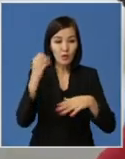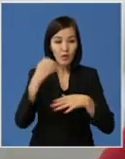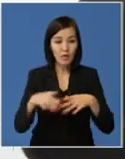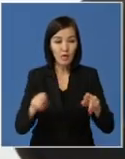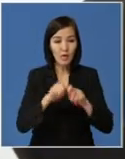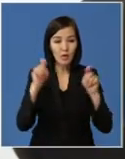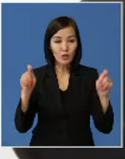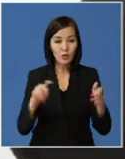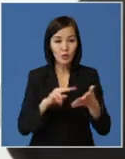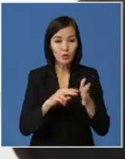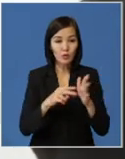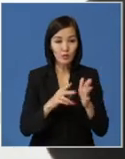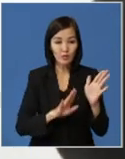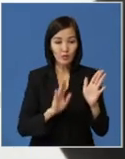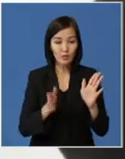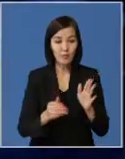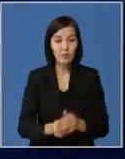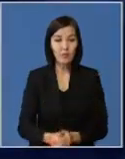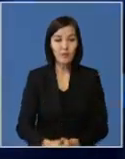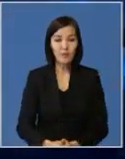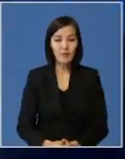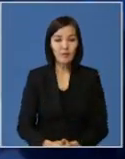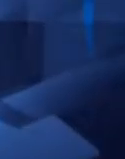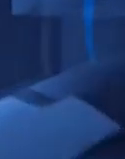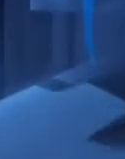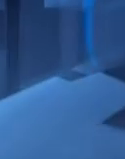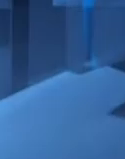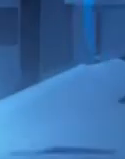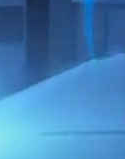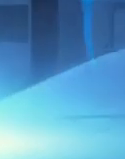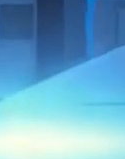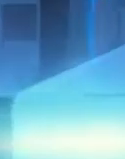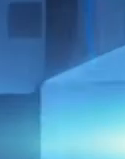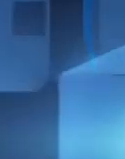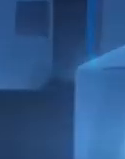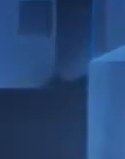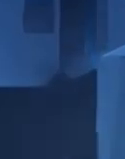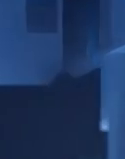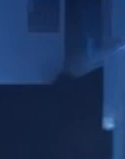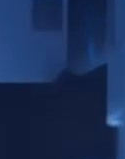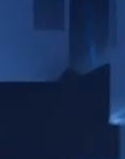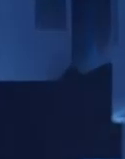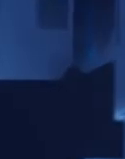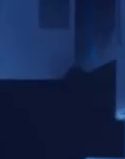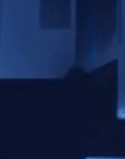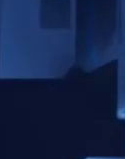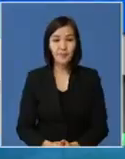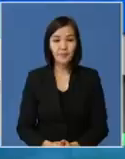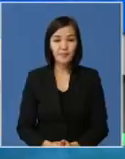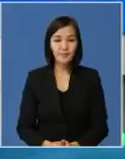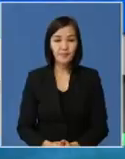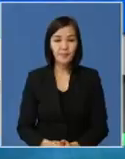аудан басшылары қолға аламыз деп отыр. Құрманжан Қасымжанұлы, Аманжол Жөнкешев, жетісу арнасы.